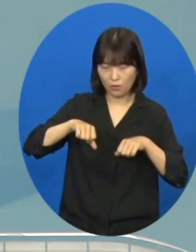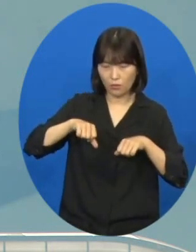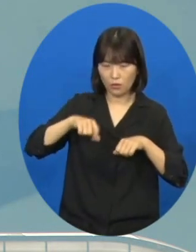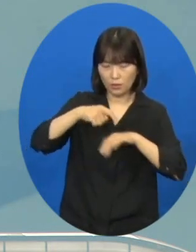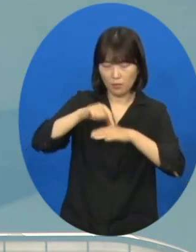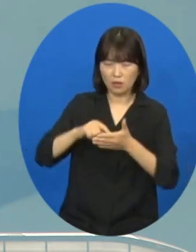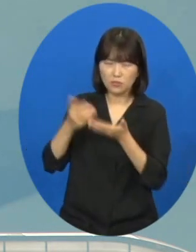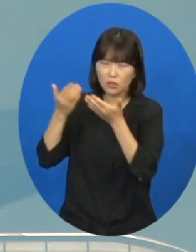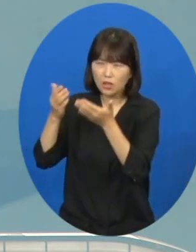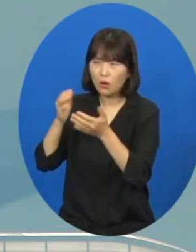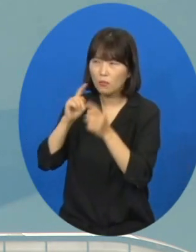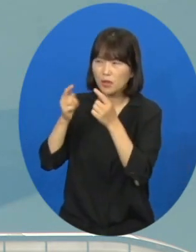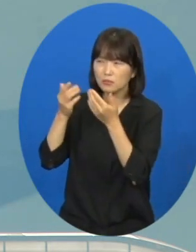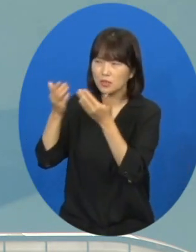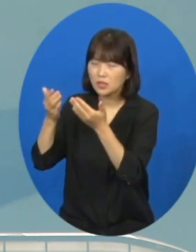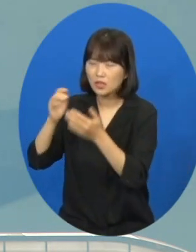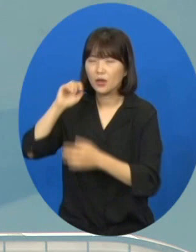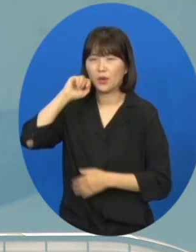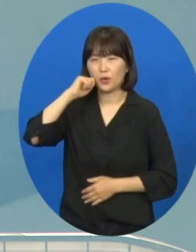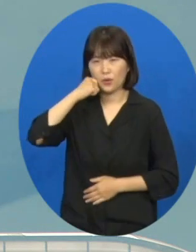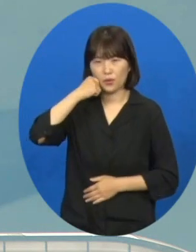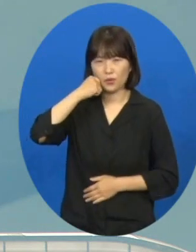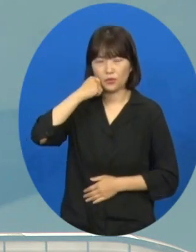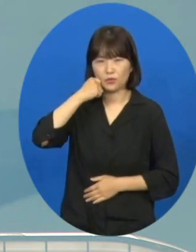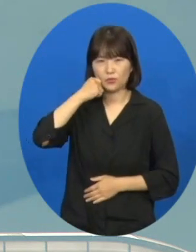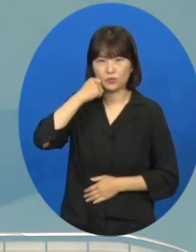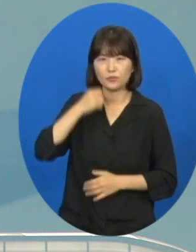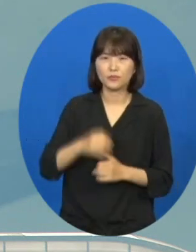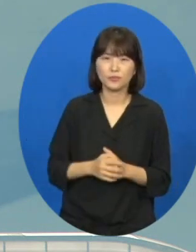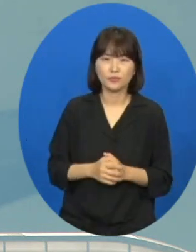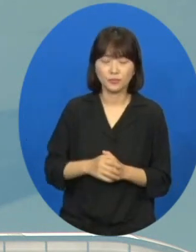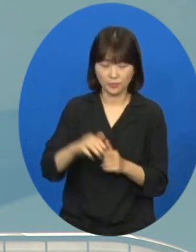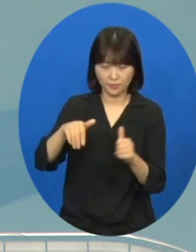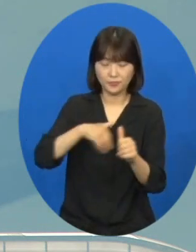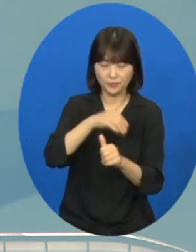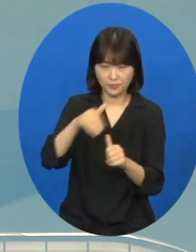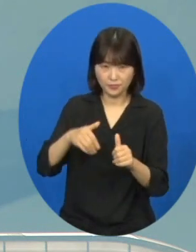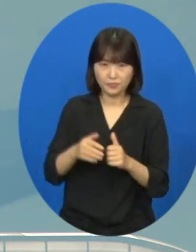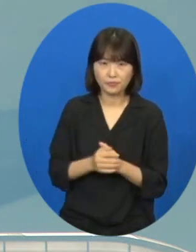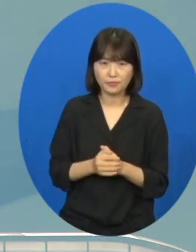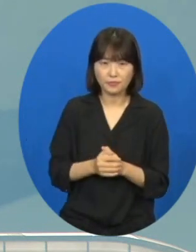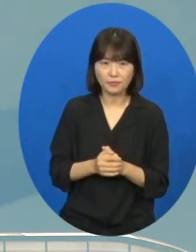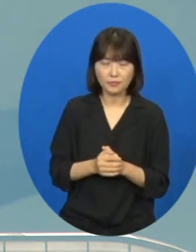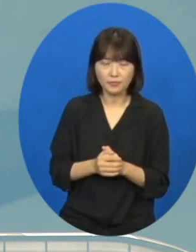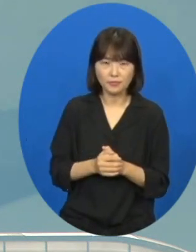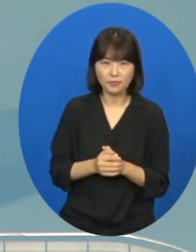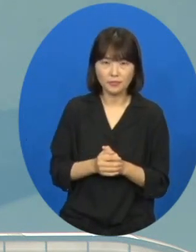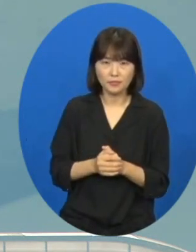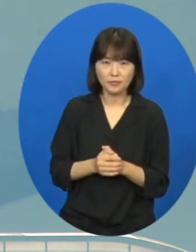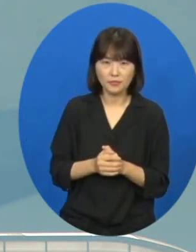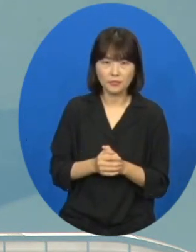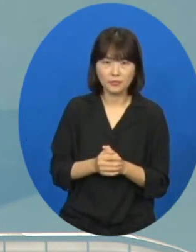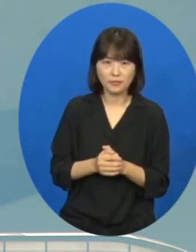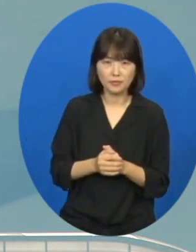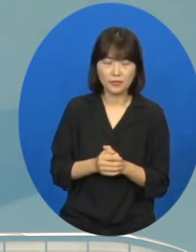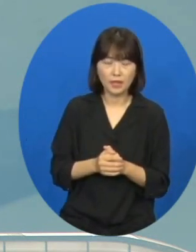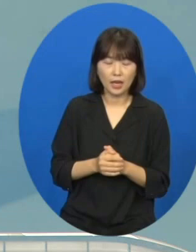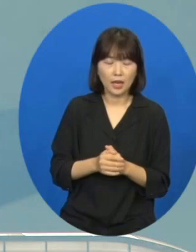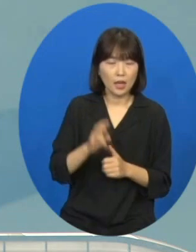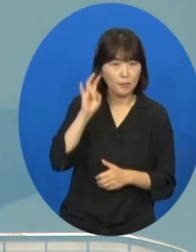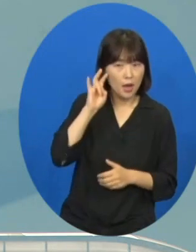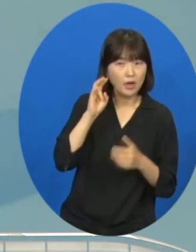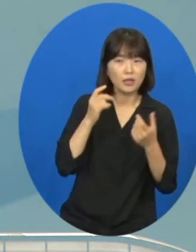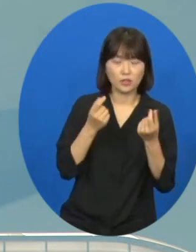예수 믿는 진짜 행복은요, 예수님을 마리아처럼 주님이 하나님이신 것을